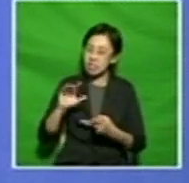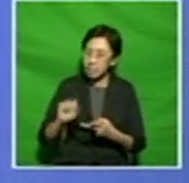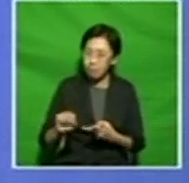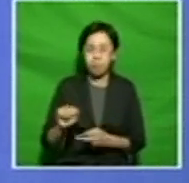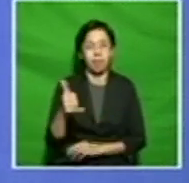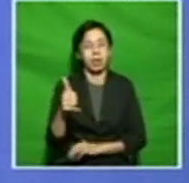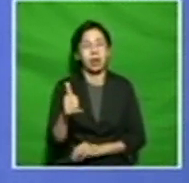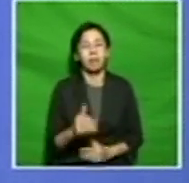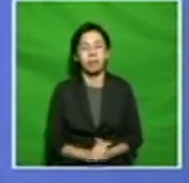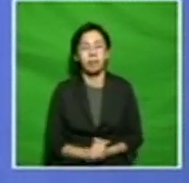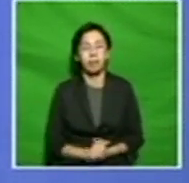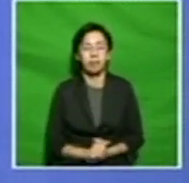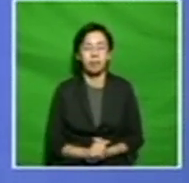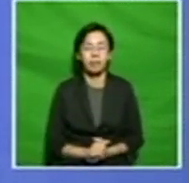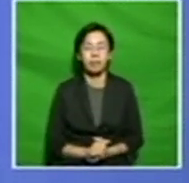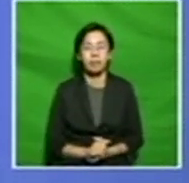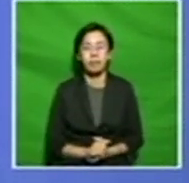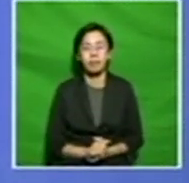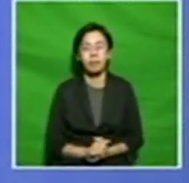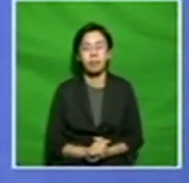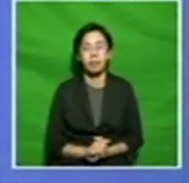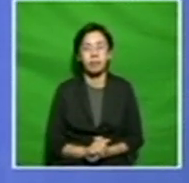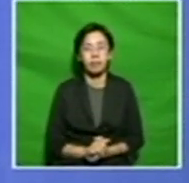แล้วก็ในบางกรณี